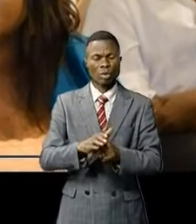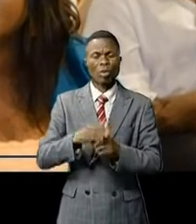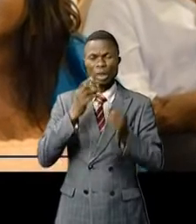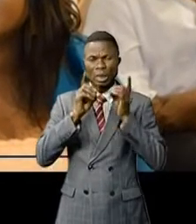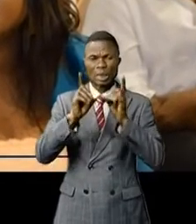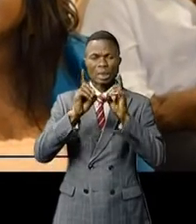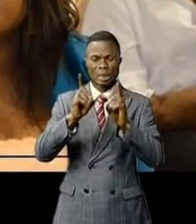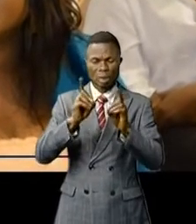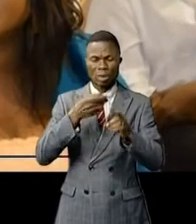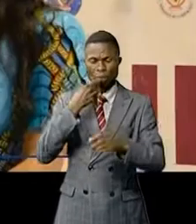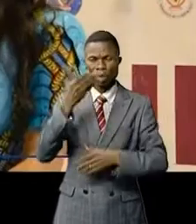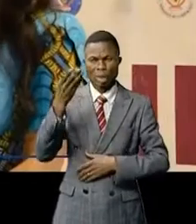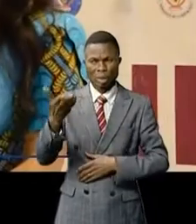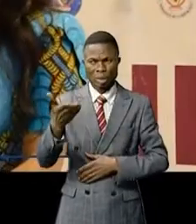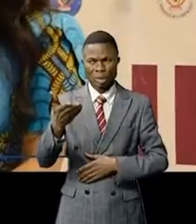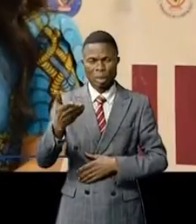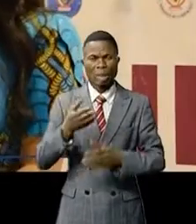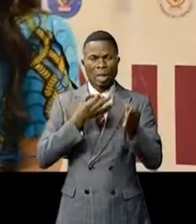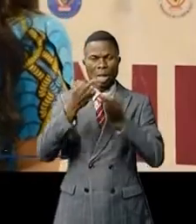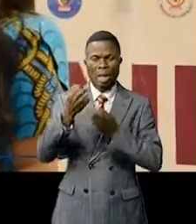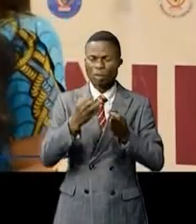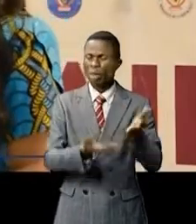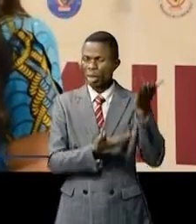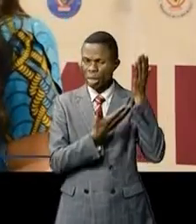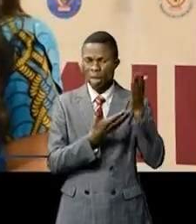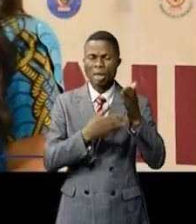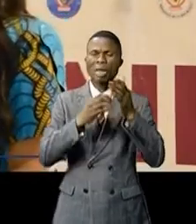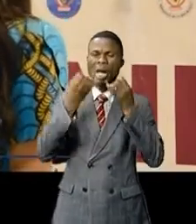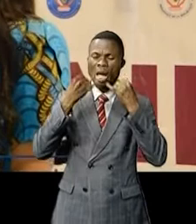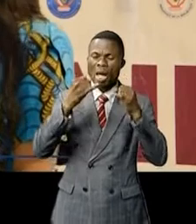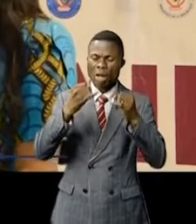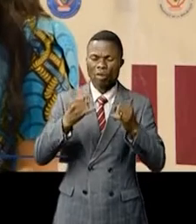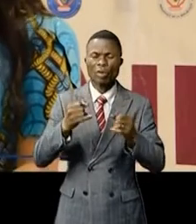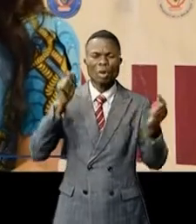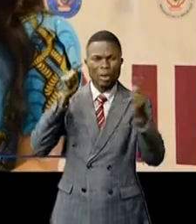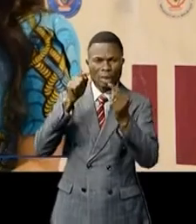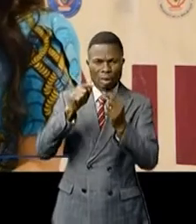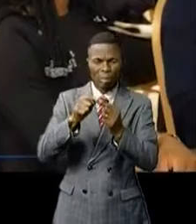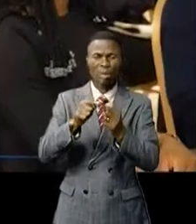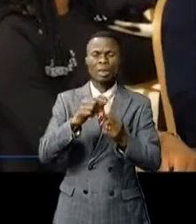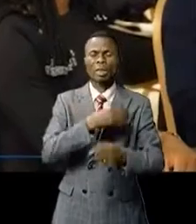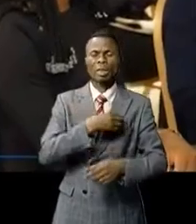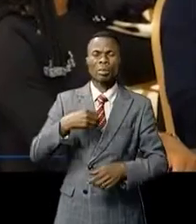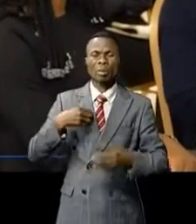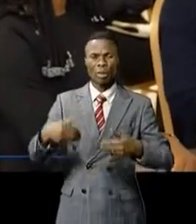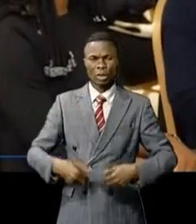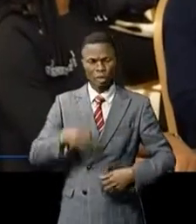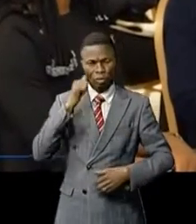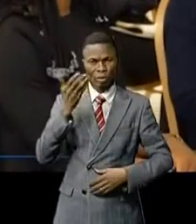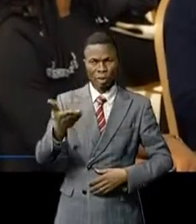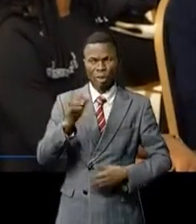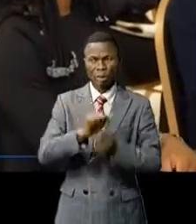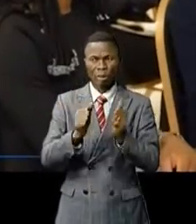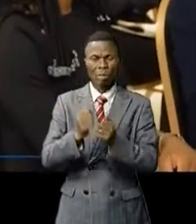dont celle du maître Dorothée Madia, qui a relevé l'importance de la campagne au regard des statistiques en sa possession. Une autre allocution,